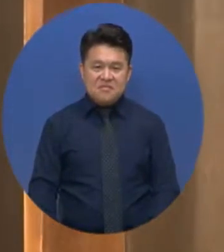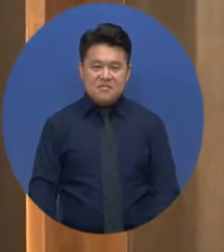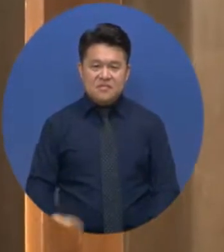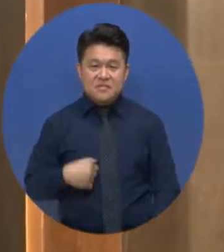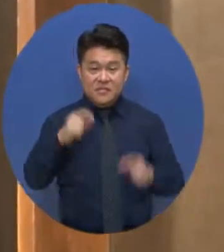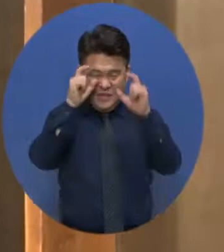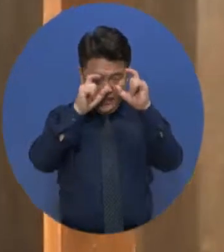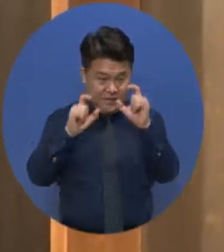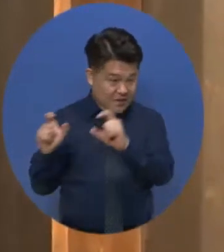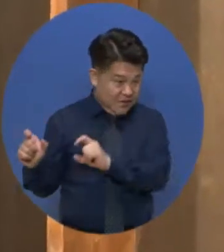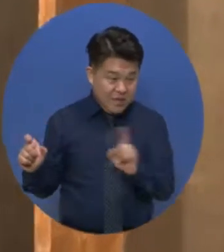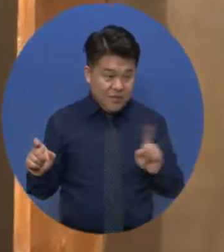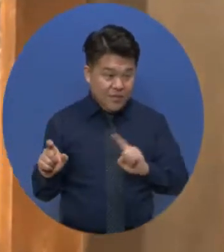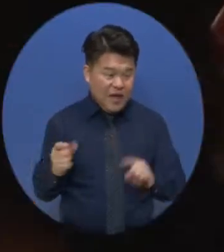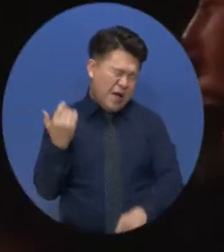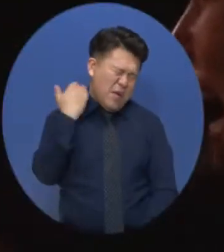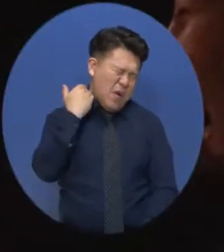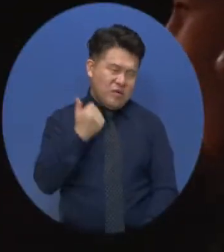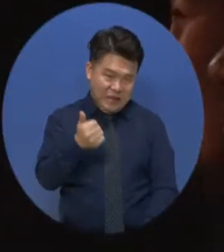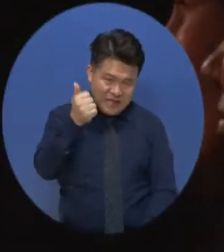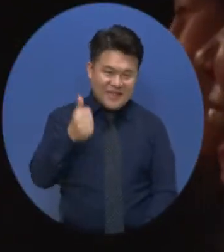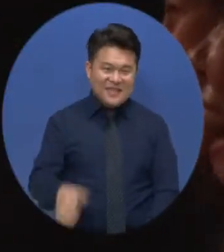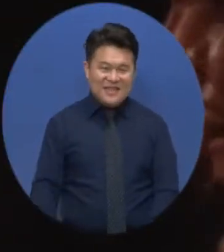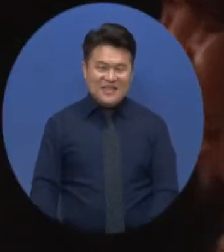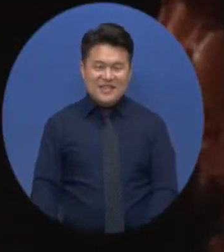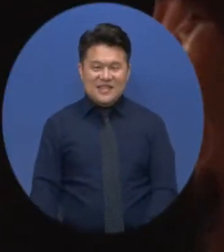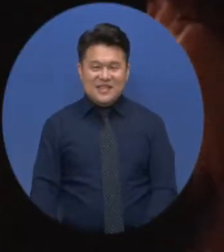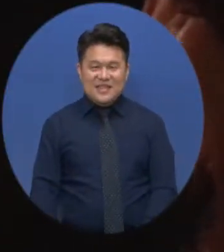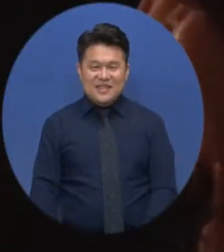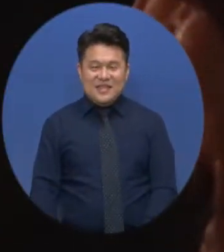저는 안경을 벗어야 눈에 뵈는 게 없어서요.